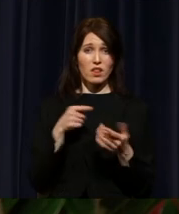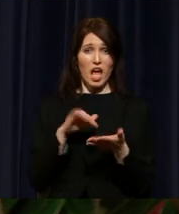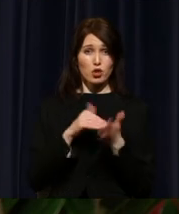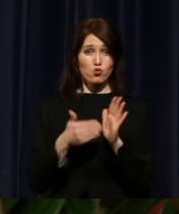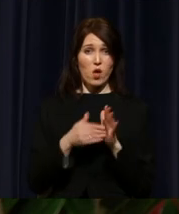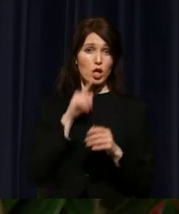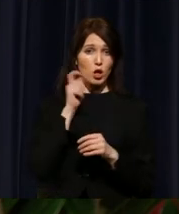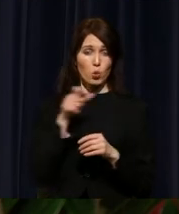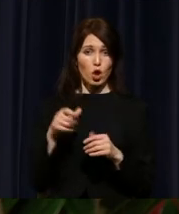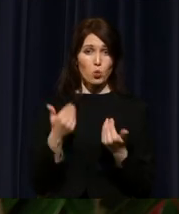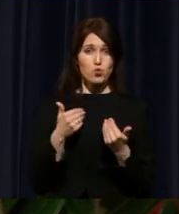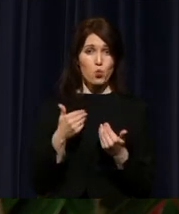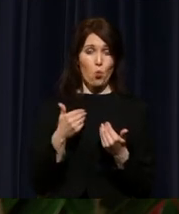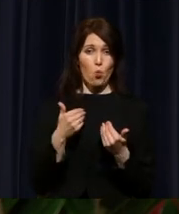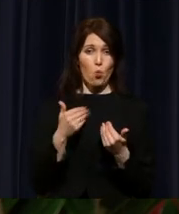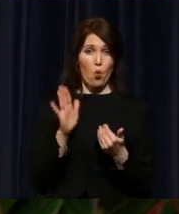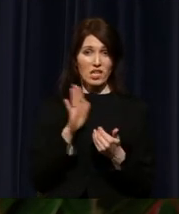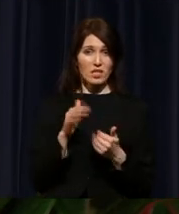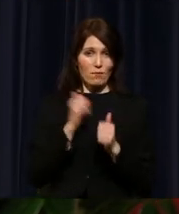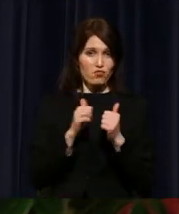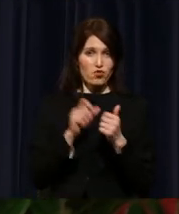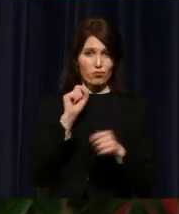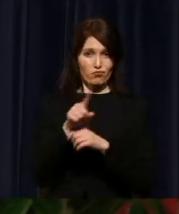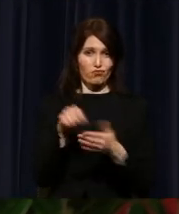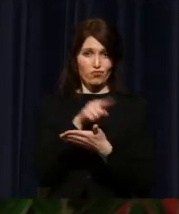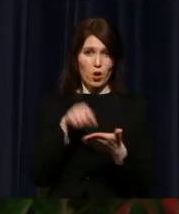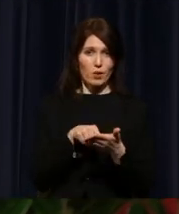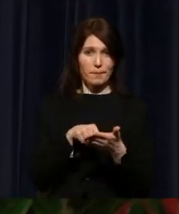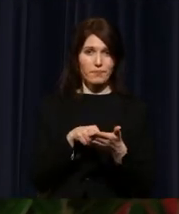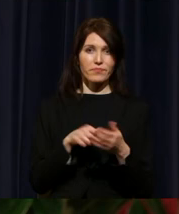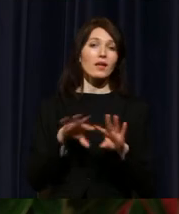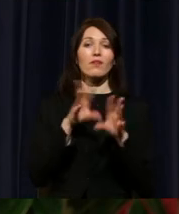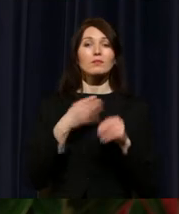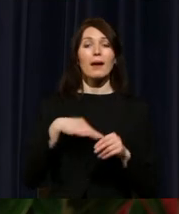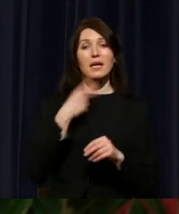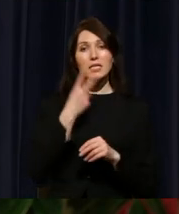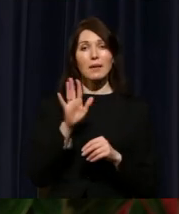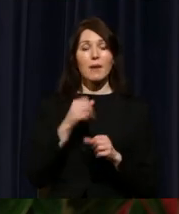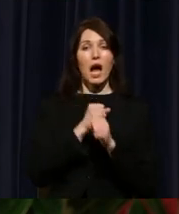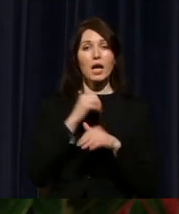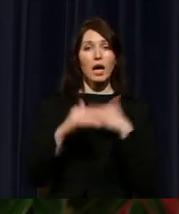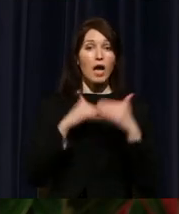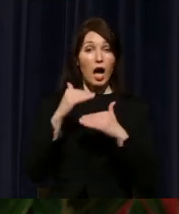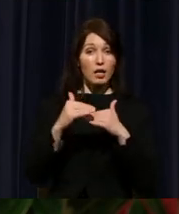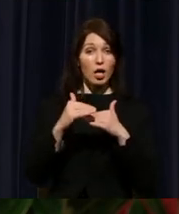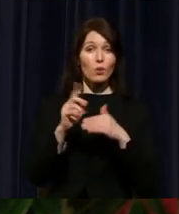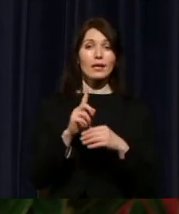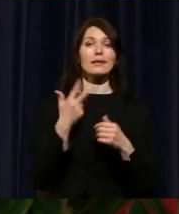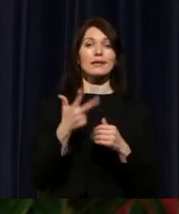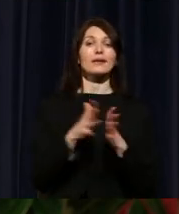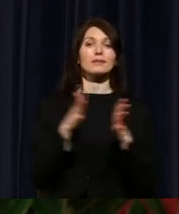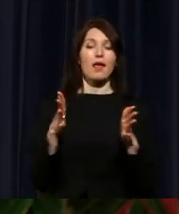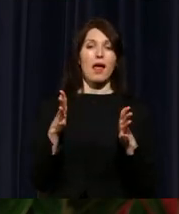liekas, jauniešiem šodien diezgan bieži jautājumu uzdodam. Vispār, ja mēs skatāmies par karjeru, tad nu, ir tādi trīs